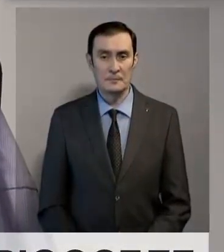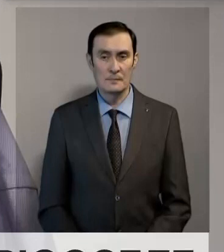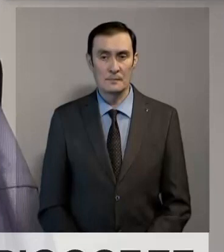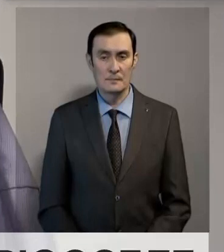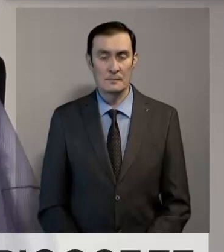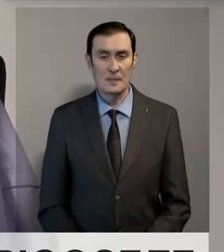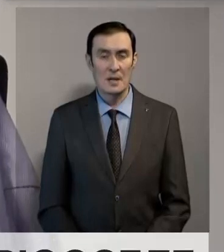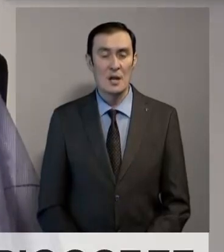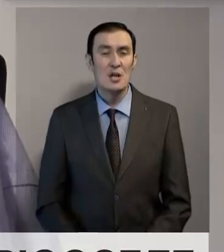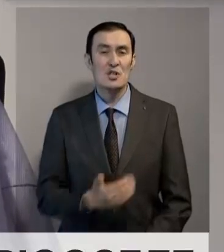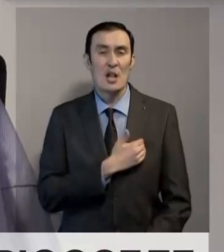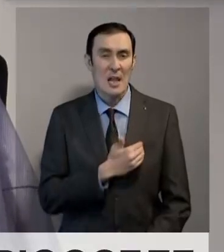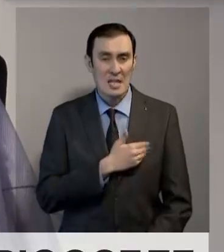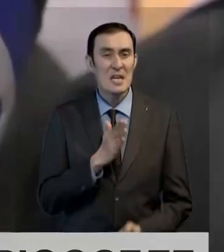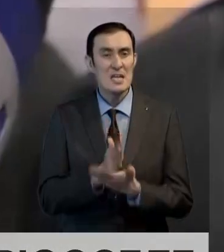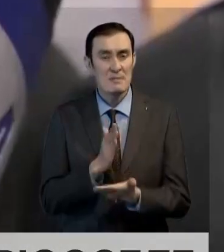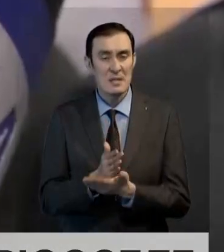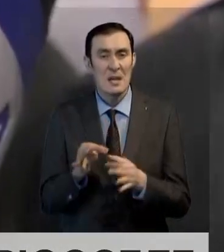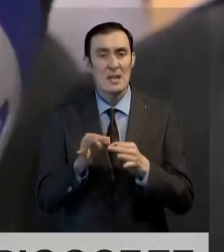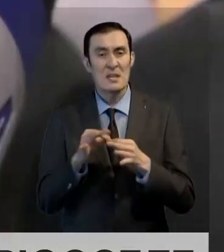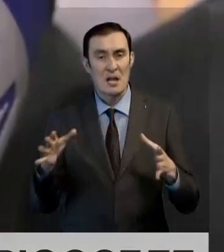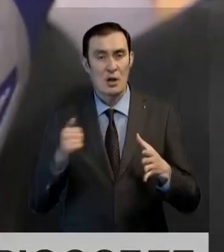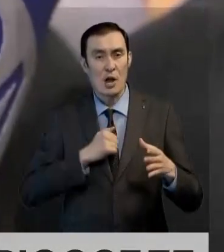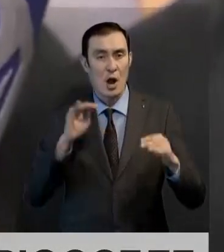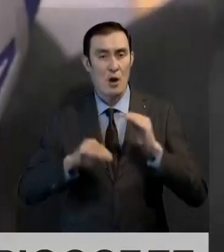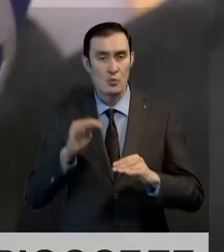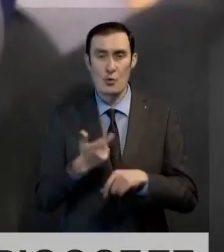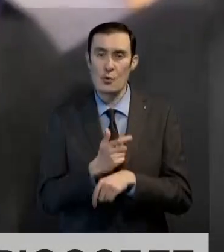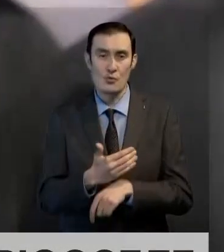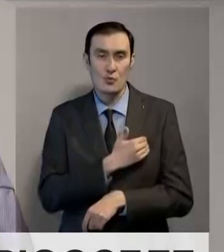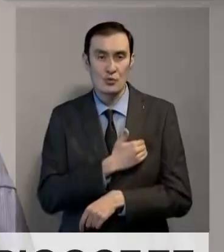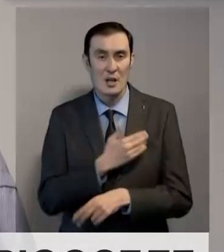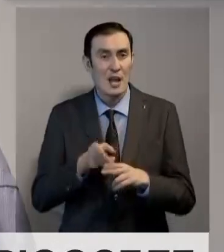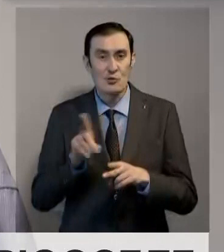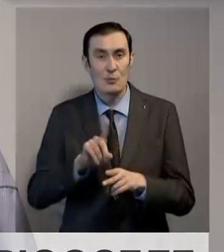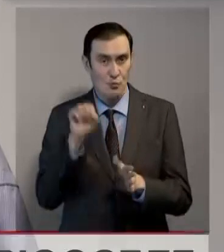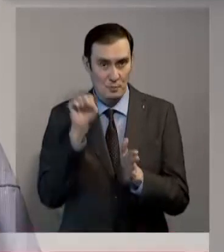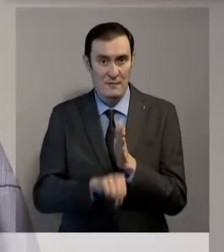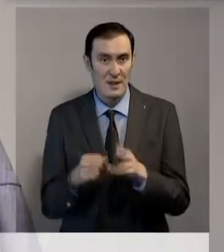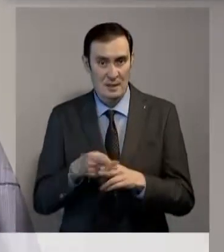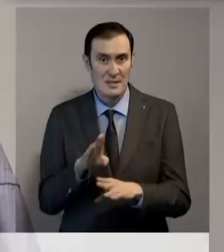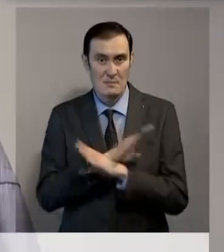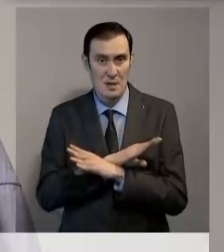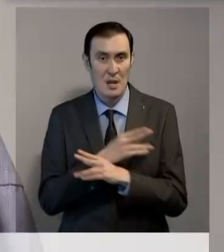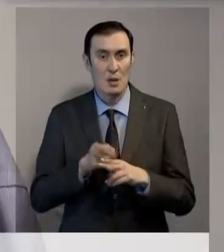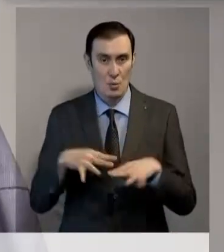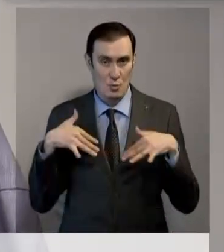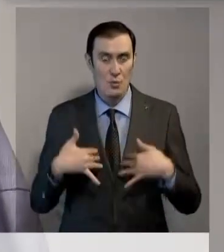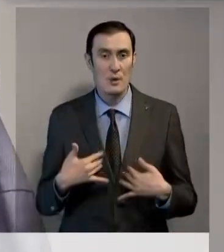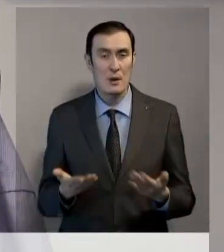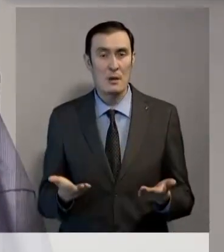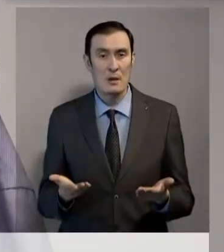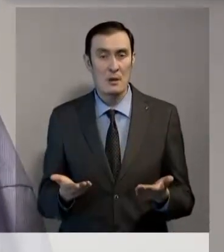Соблазн иметь ядерное оружие, он, конечно, велик. Оно создано для того, чтобы убивать. Это смерть, это горе. Вот.